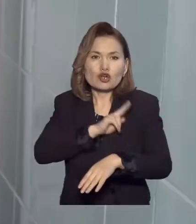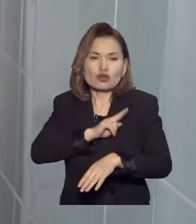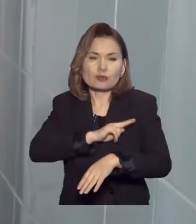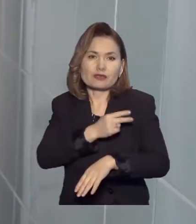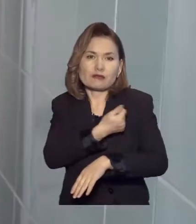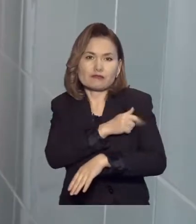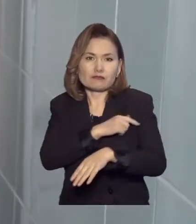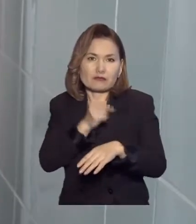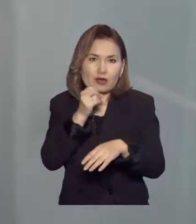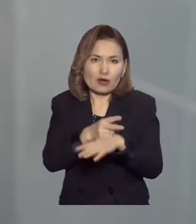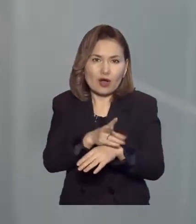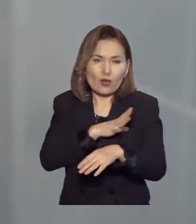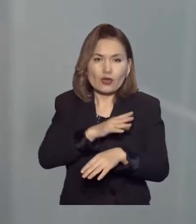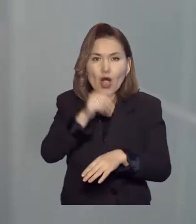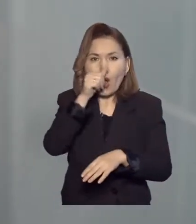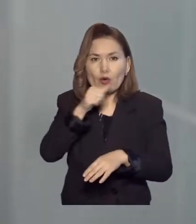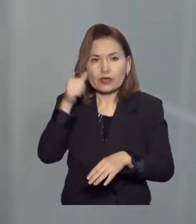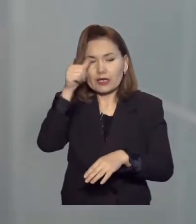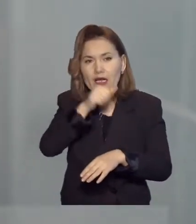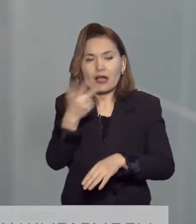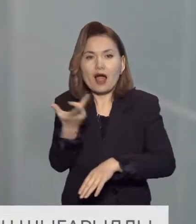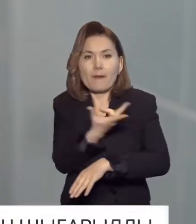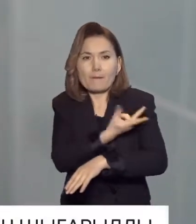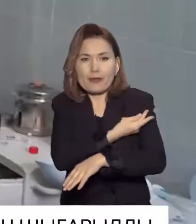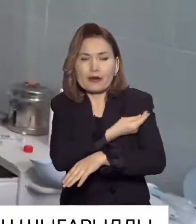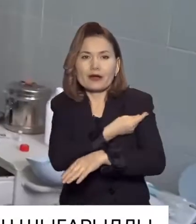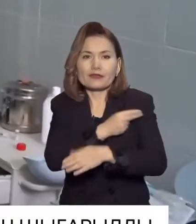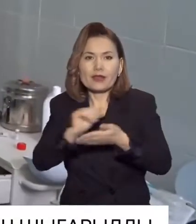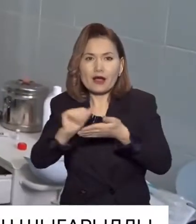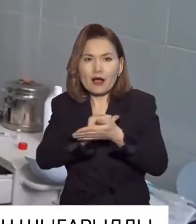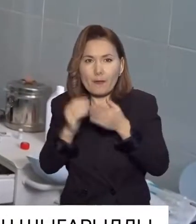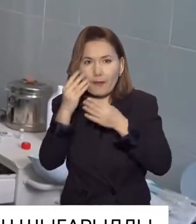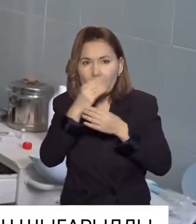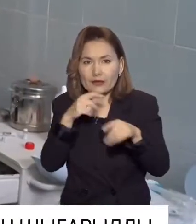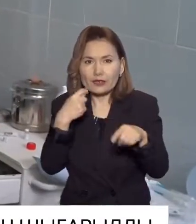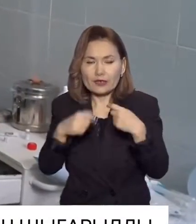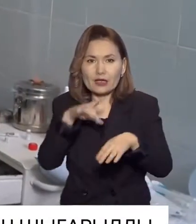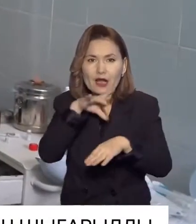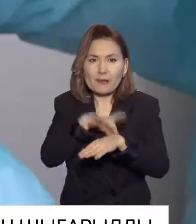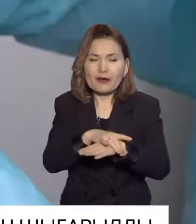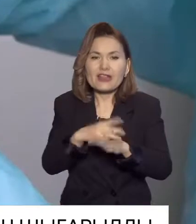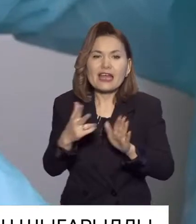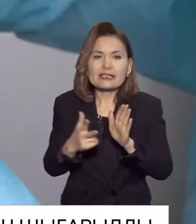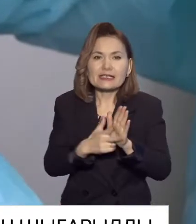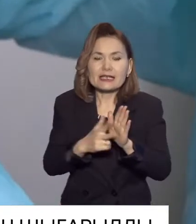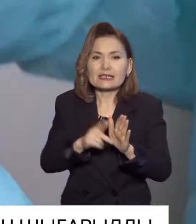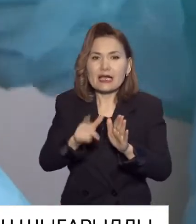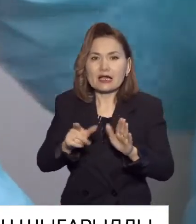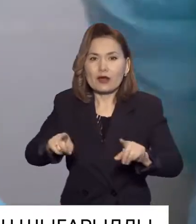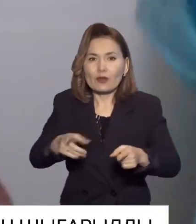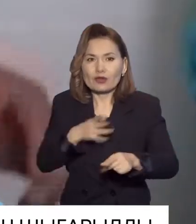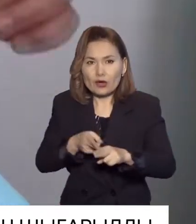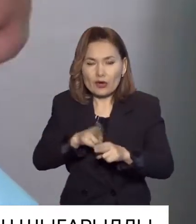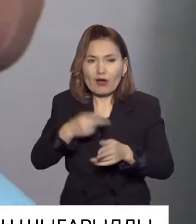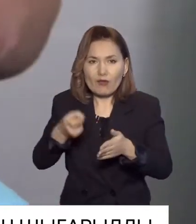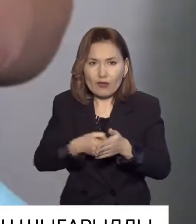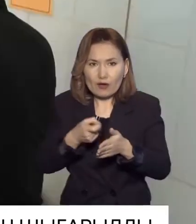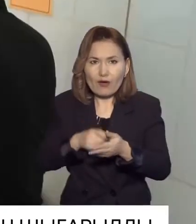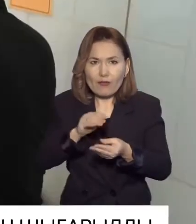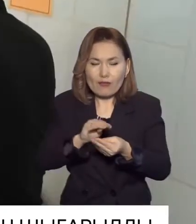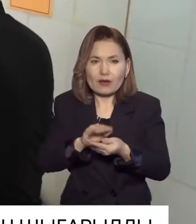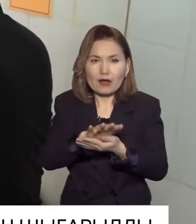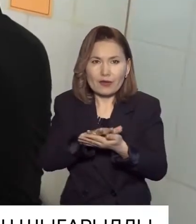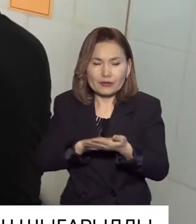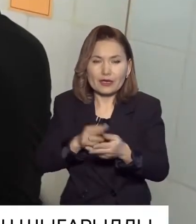хабарлады. Өңірде өткен жылы екпе құжатын саудалау дерегі бойынша 8 қылмыстық іс тіркелген. Әлі тексеріліп жатқан да бар.